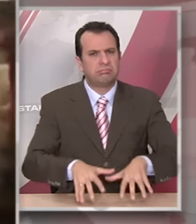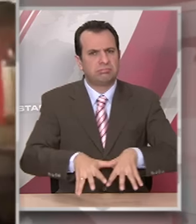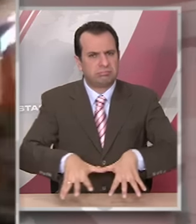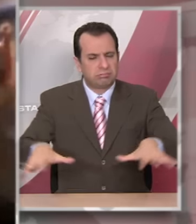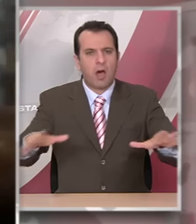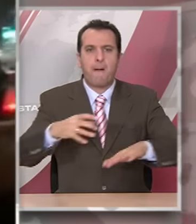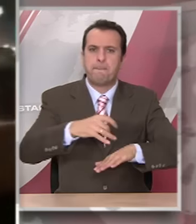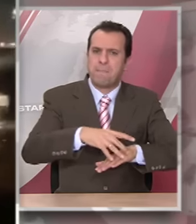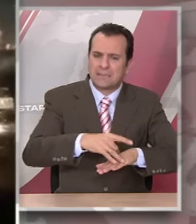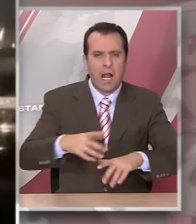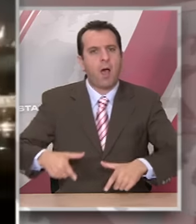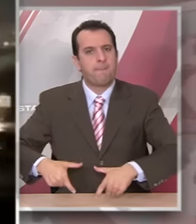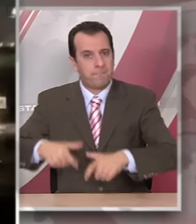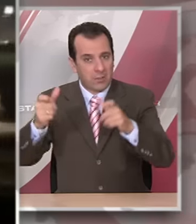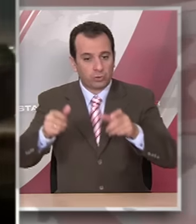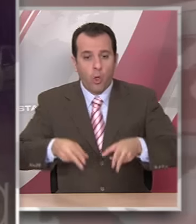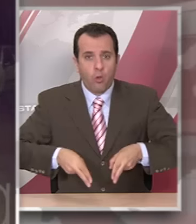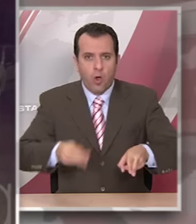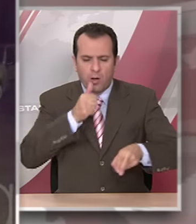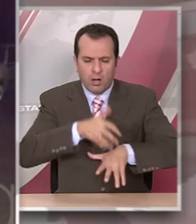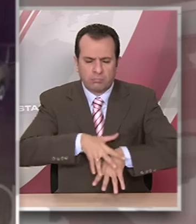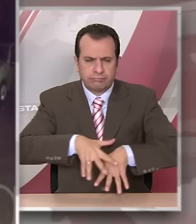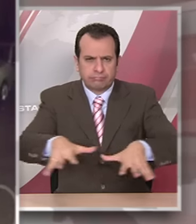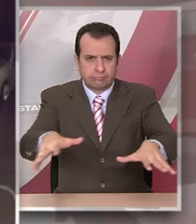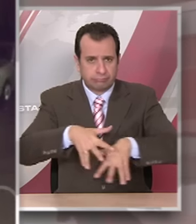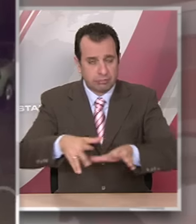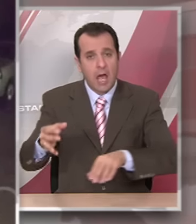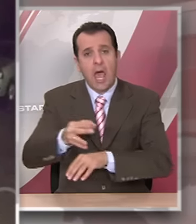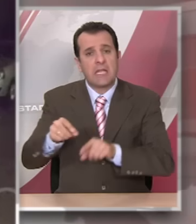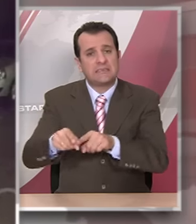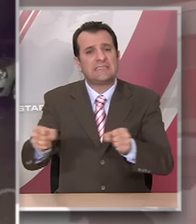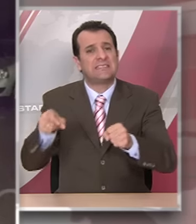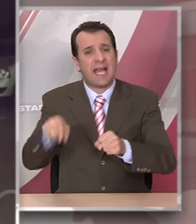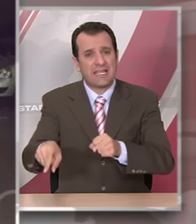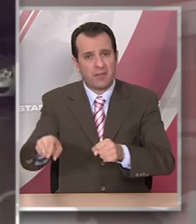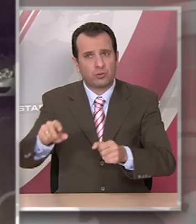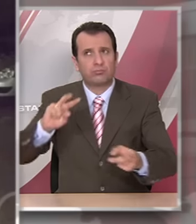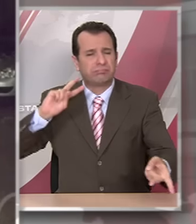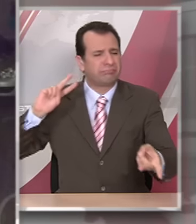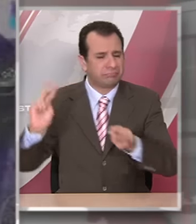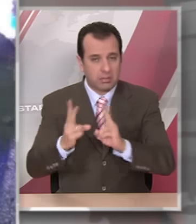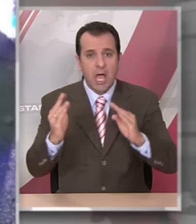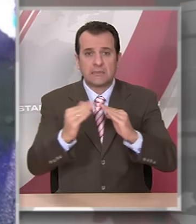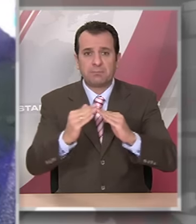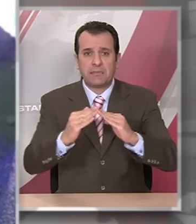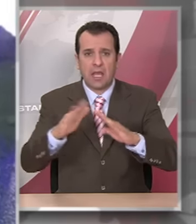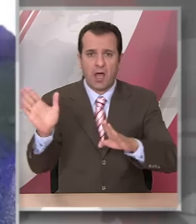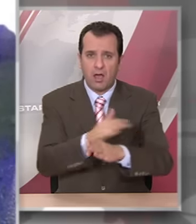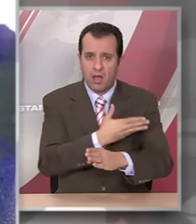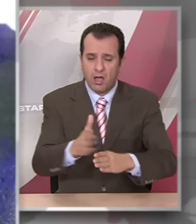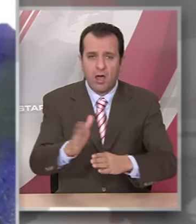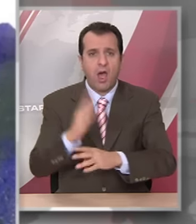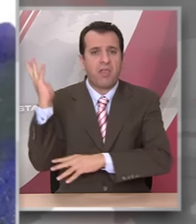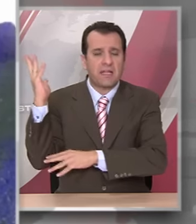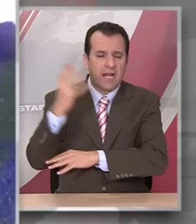τον Πύργο, που οι δρόμοι μετατράπηκαν σε χυμάρους. Στη Ζάκυνθο, ο νεμοστρόβιλος ξύλωσε οροφές από σπίτια, έριξε δέντρα και